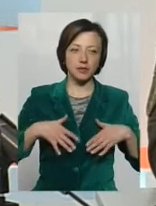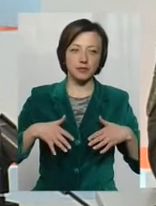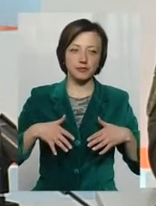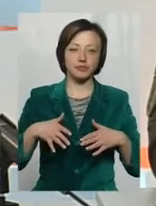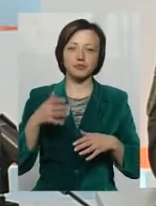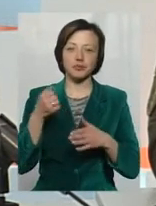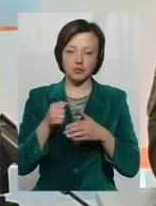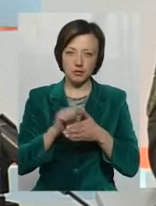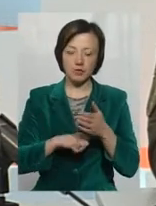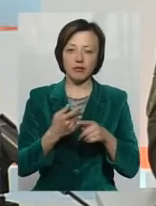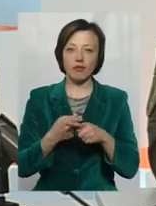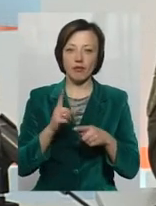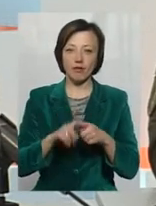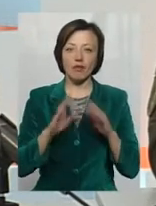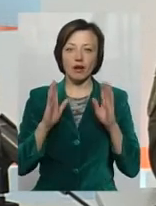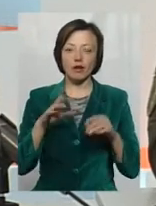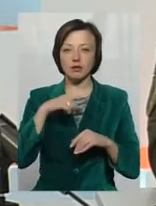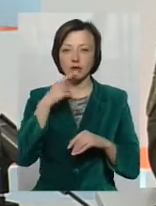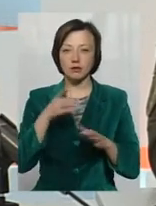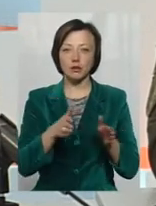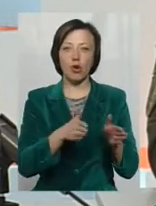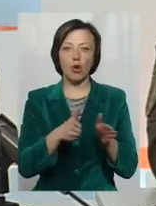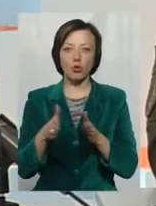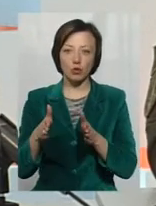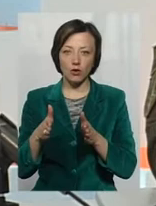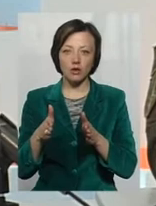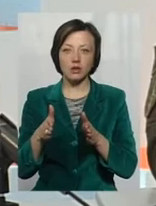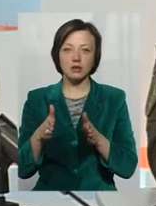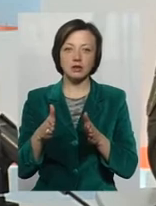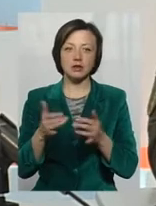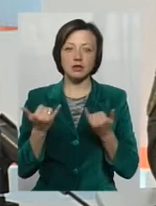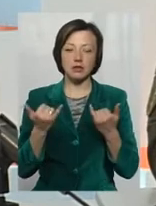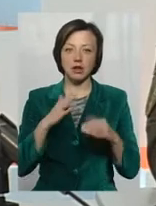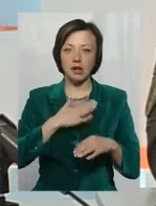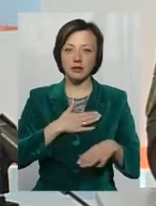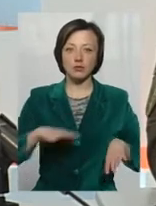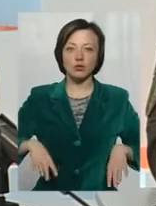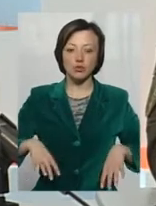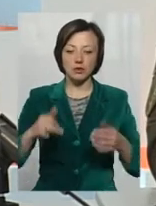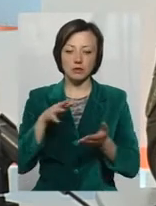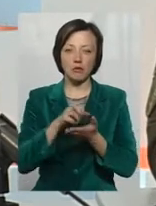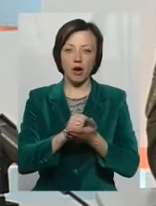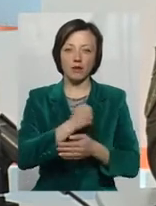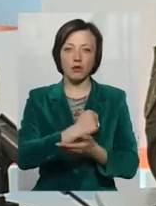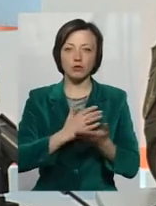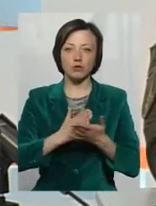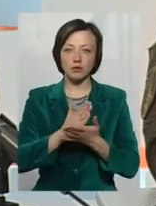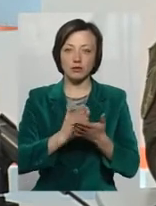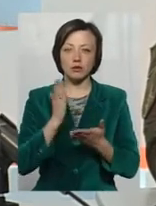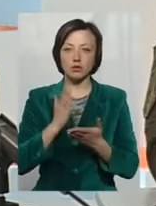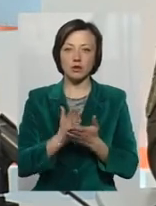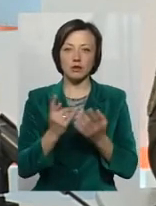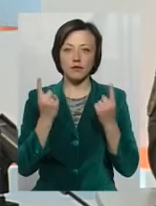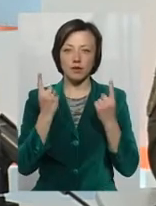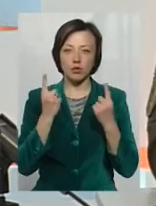це будемо говорити так, що підготовка вже наших інструкторів, які сьогодні займаються з нашими військовослужбовцями, знаходиться на досить великому